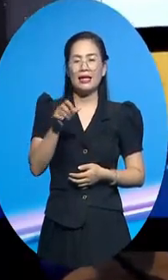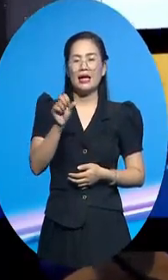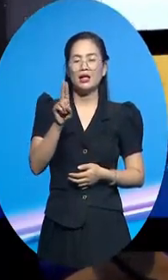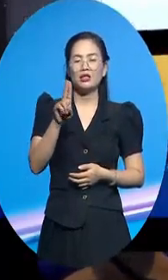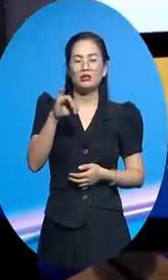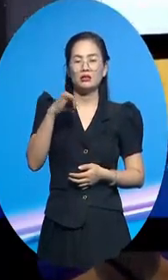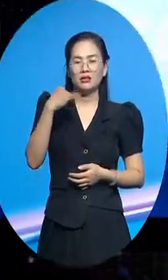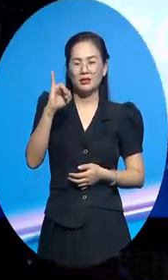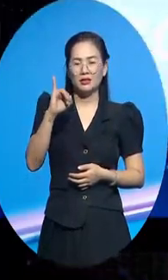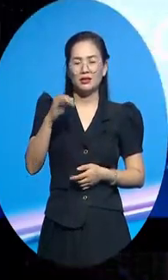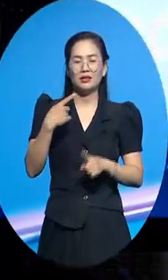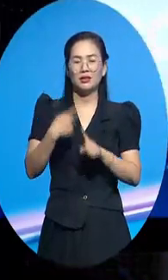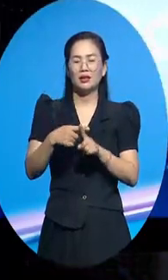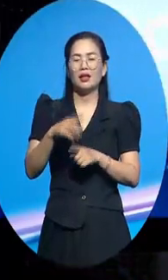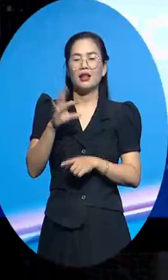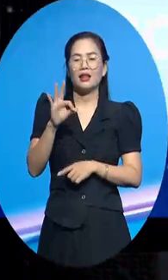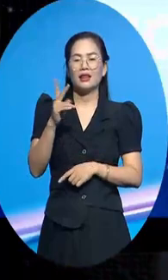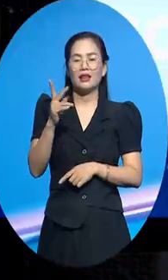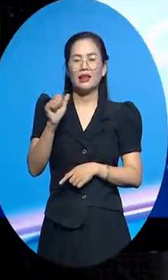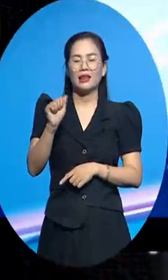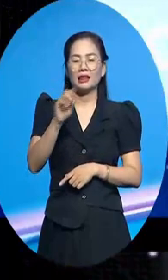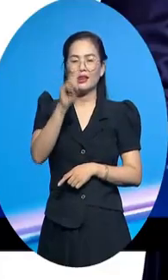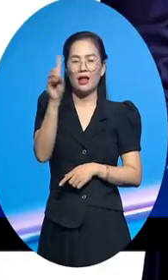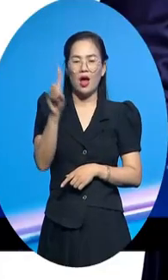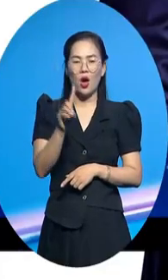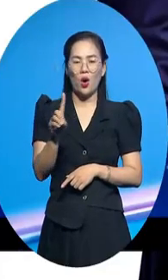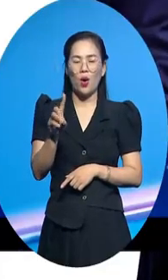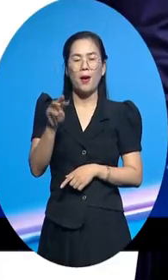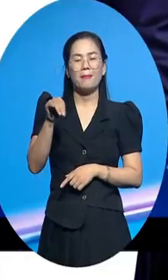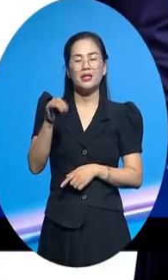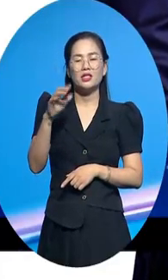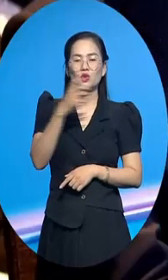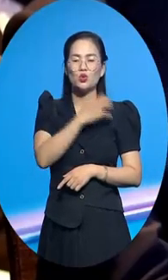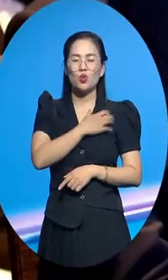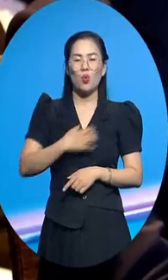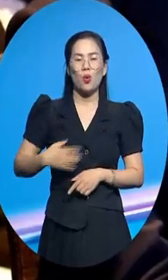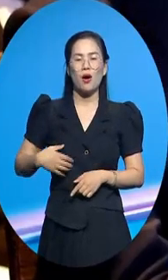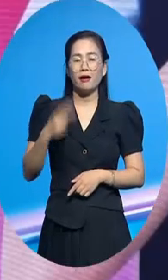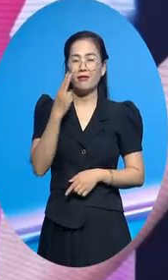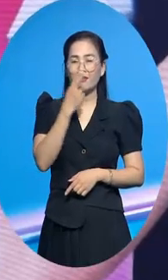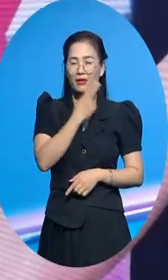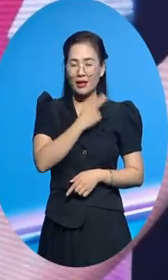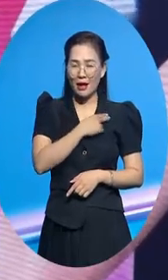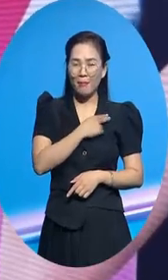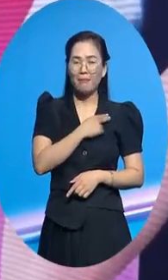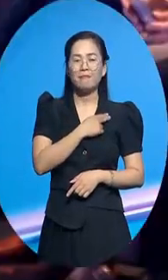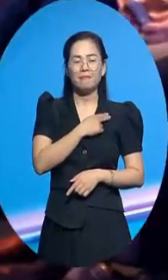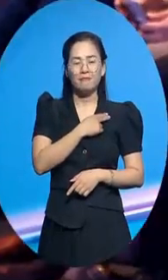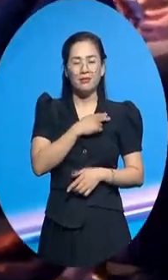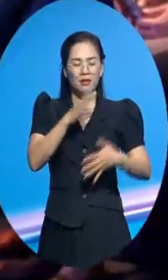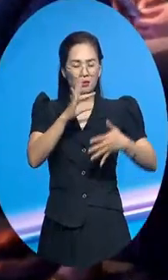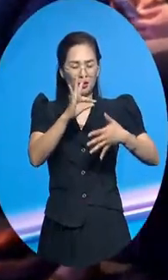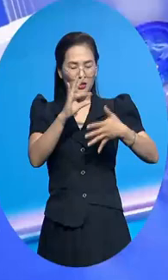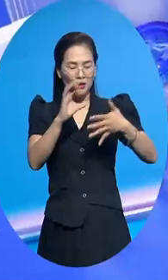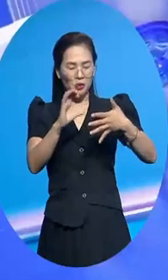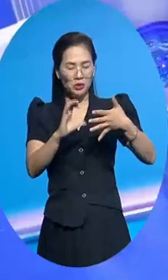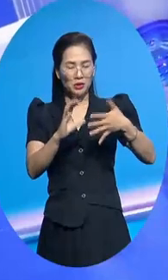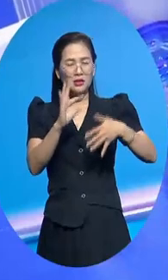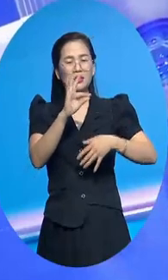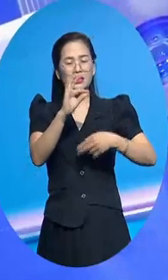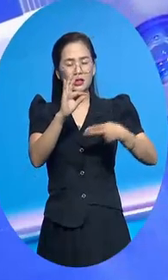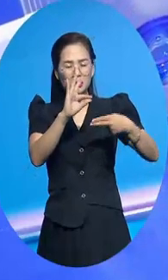Vina là Trần Đình Thạch Thảo, Á Khôi, top 10 Miss World Việt Nam 2019. Dựa trên tiêu chí đặt khách hàng làm trọng